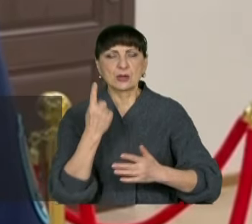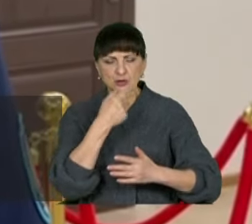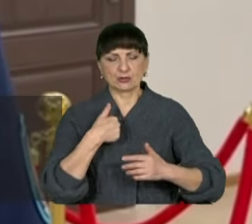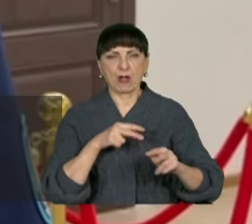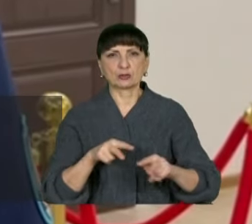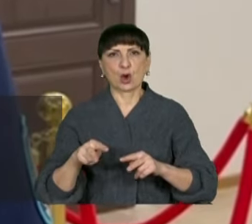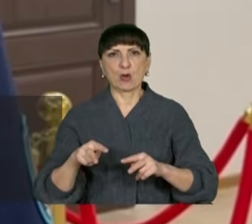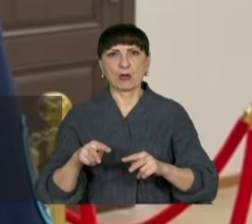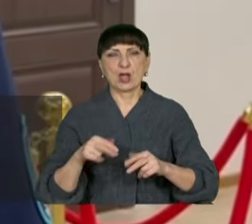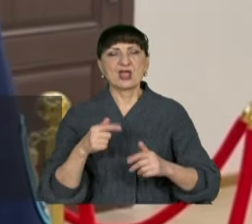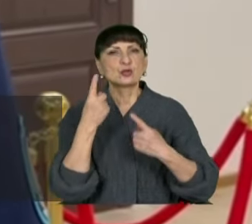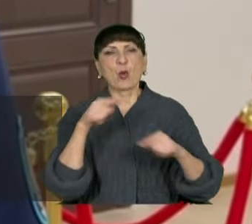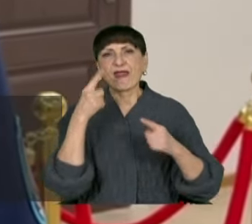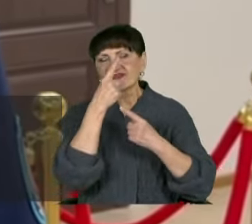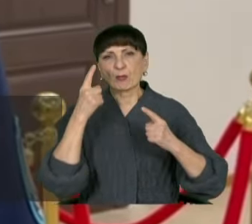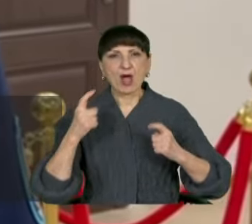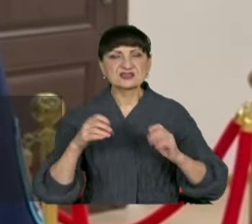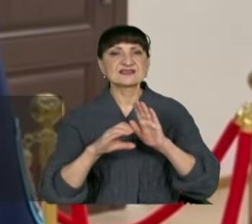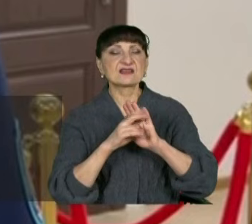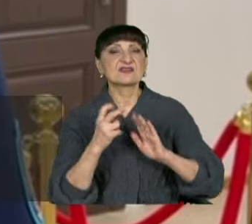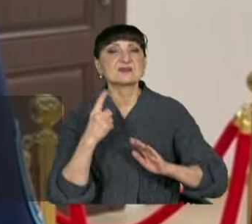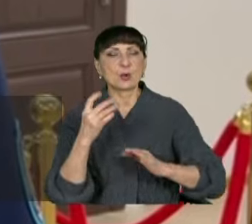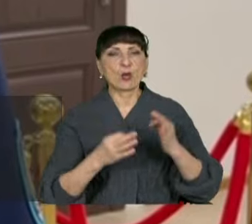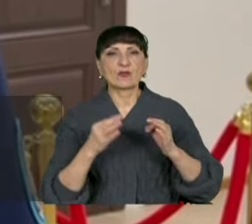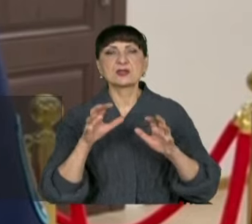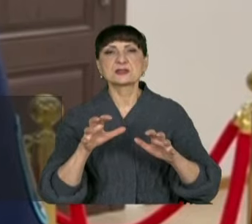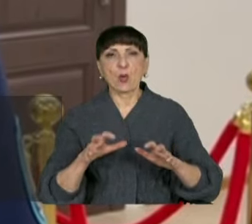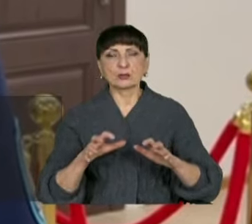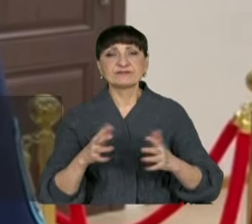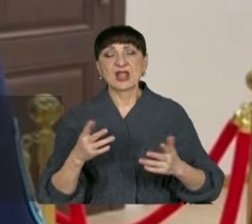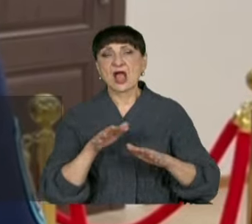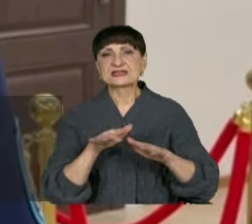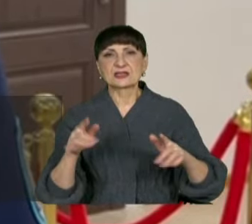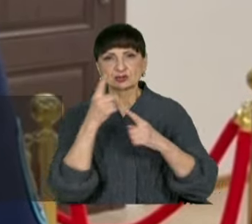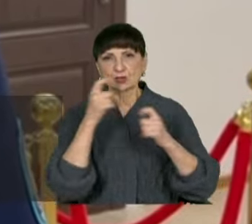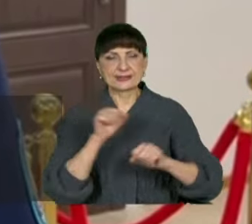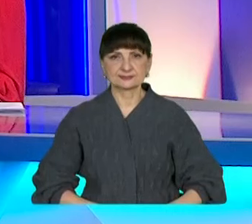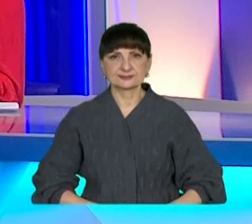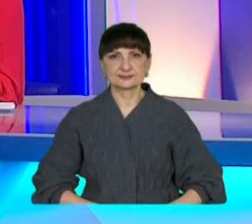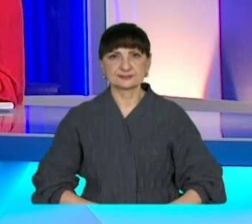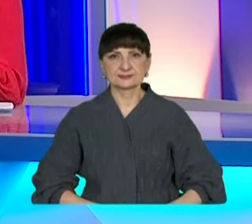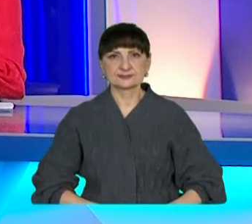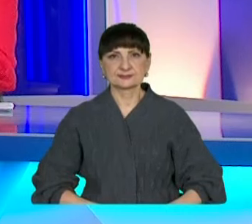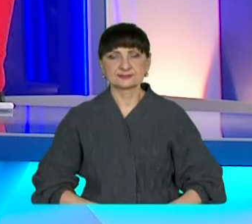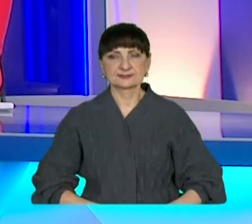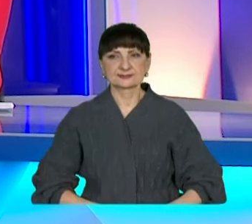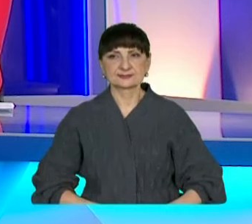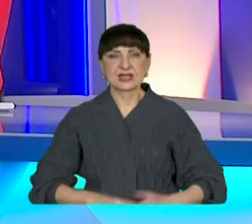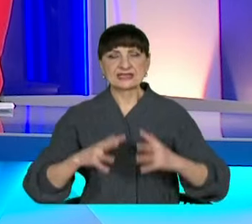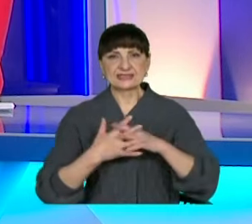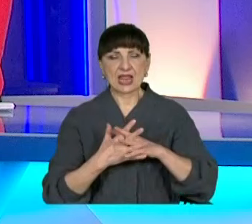контроле. Иная информация в силу положения статьи 201 Уголовно-процессуального кодекса разглашению не подлежит. В